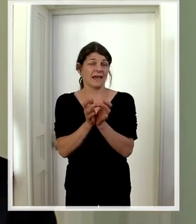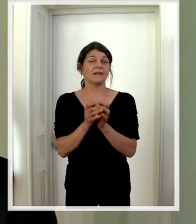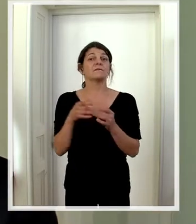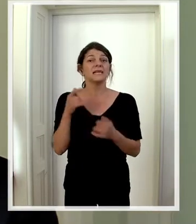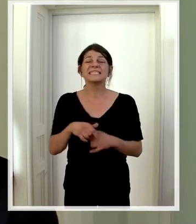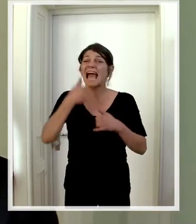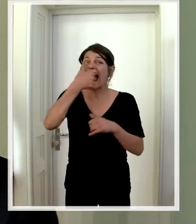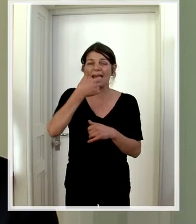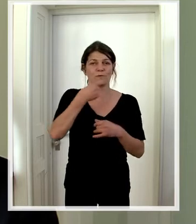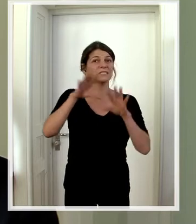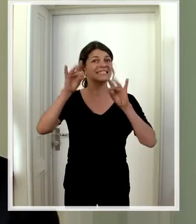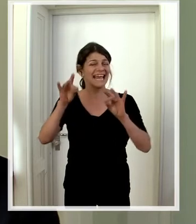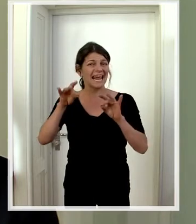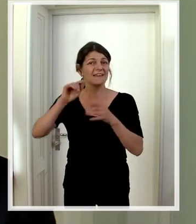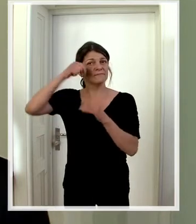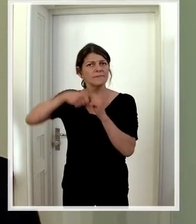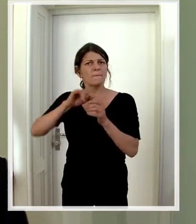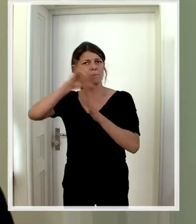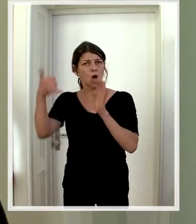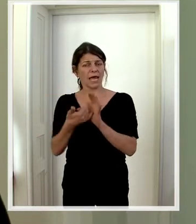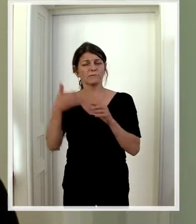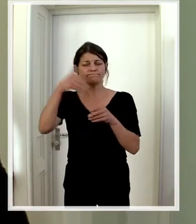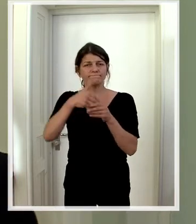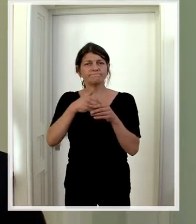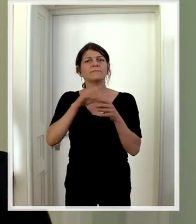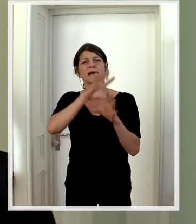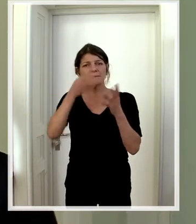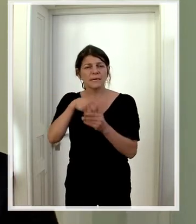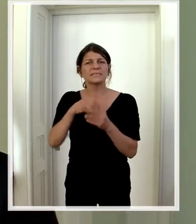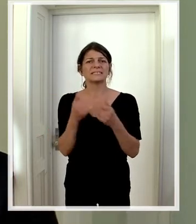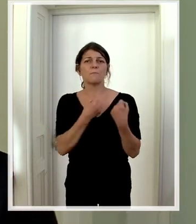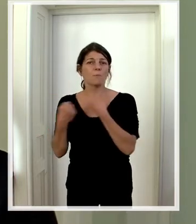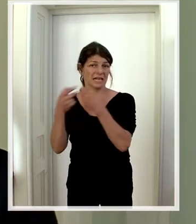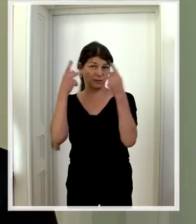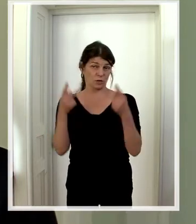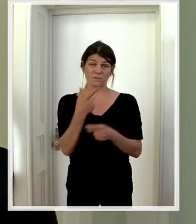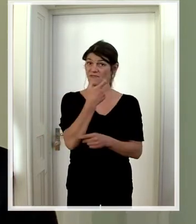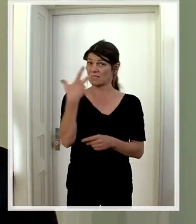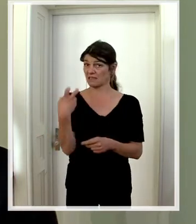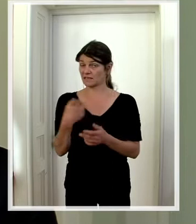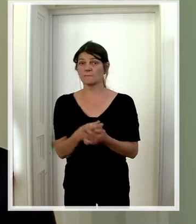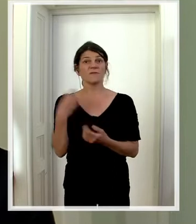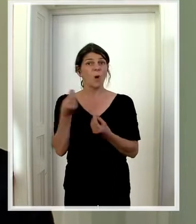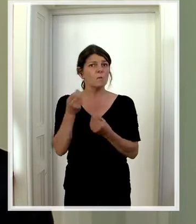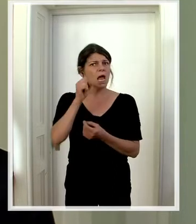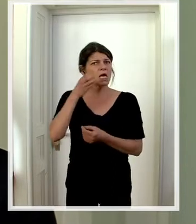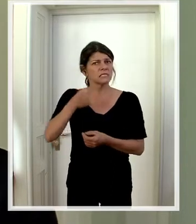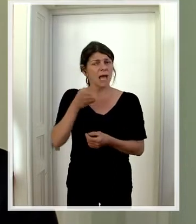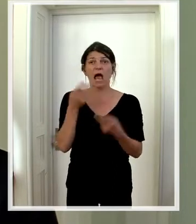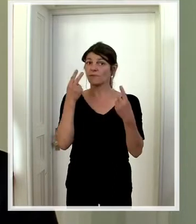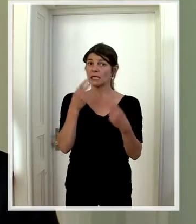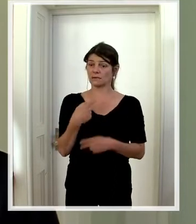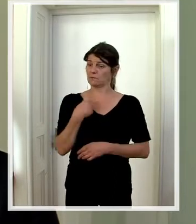das Kernprojekt im Mobilitätskonzept 2030. Die S-Bahn ist darum wichtig, weil viele andere Länder jetzt immer nicht